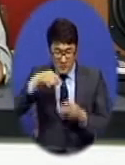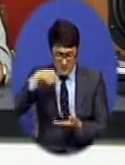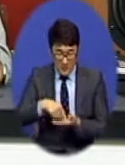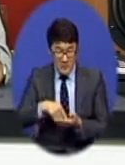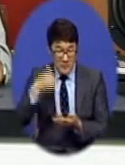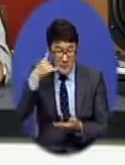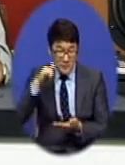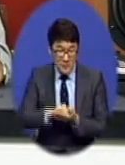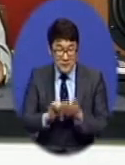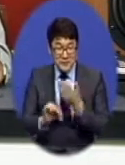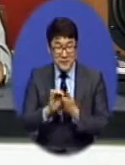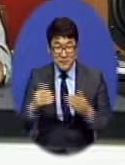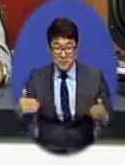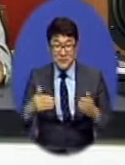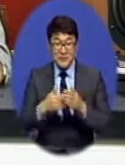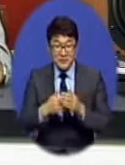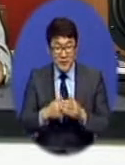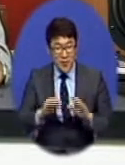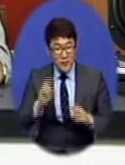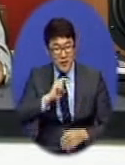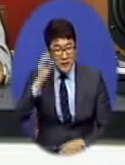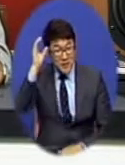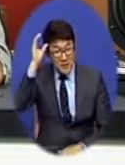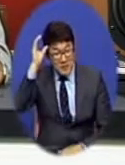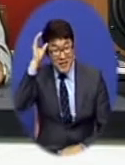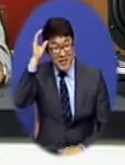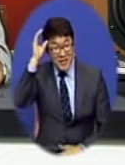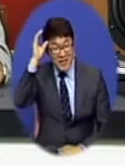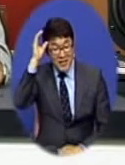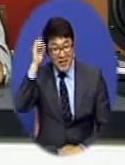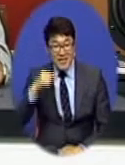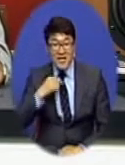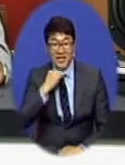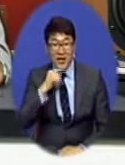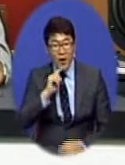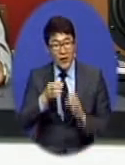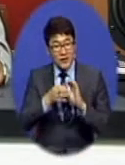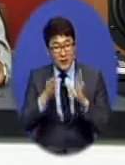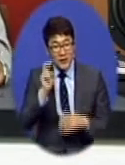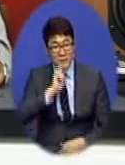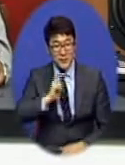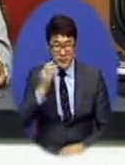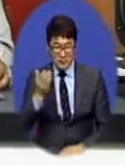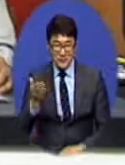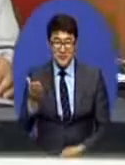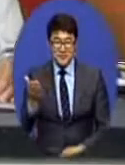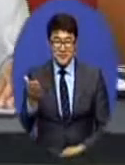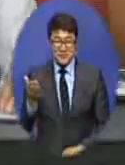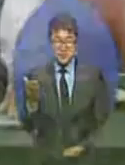전화를 끊으시면 됩니다. 자, 기대해 보겠습니다. 최현주님이 부릅니다. 내 나이가 어때서 음악